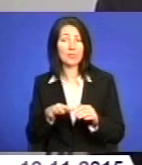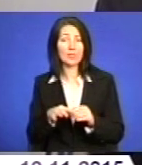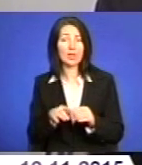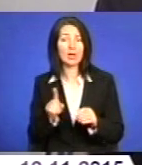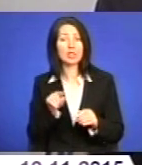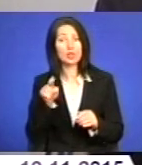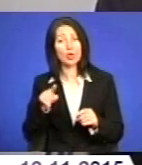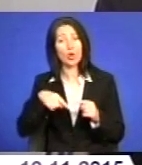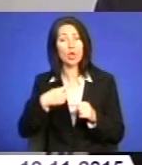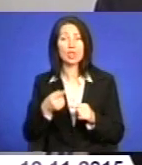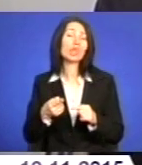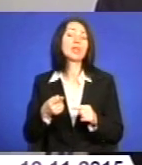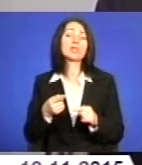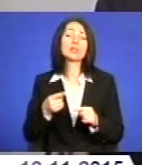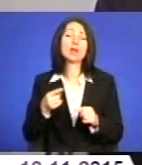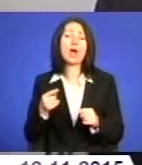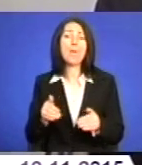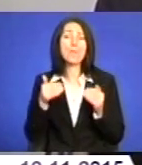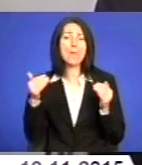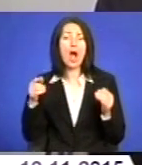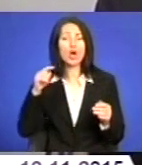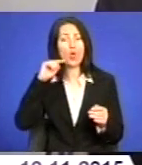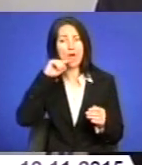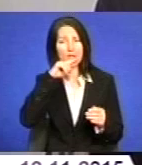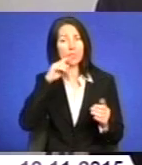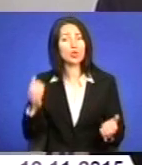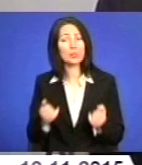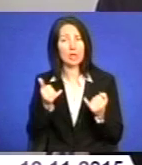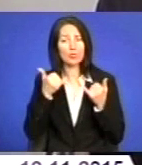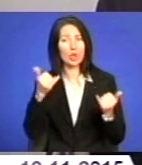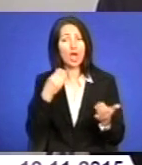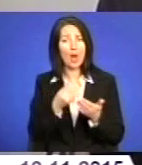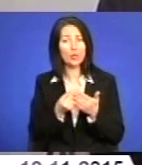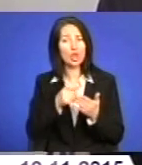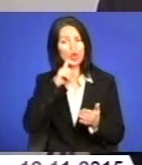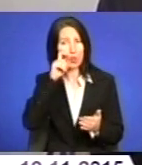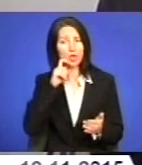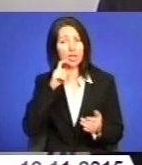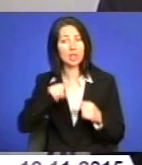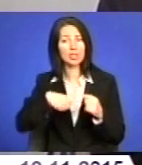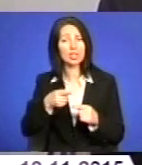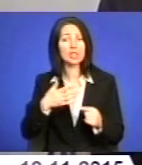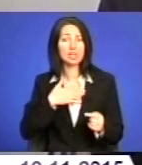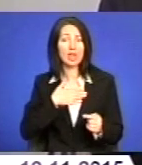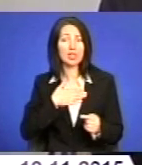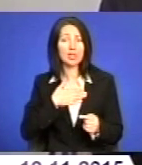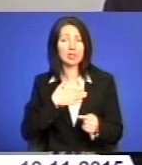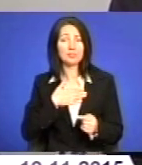Чи то через макроекономічну підтримку для бюджету України, через наші